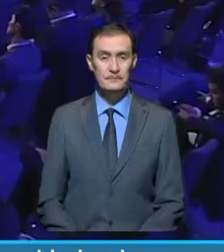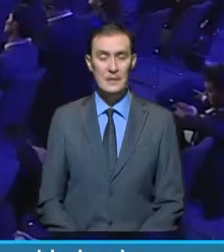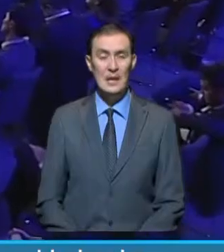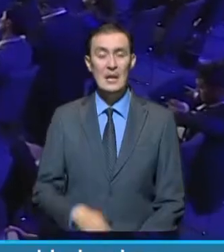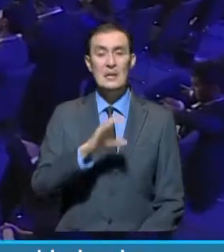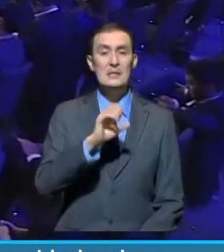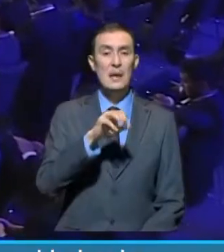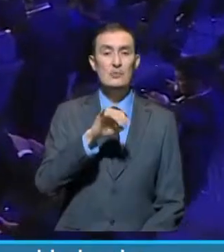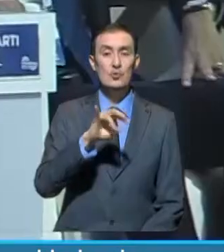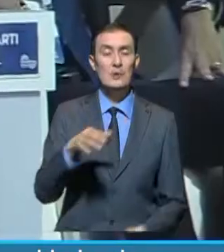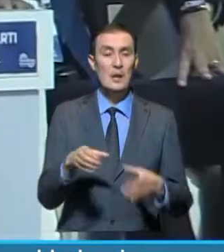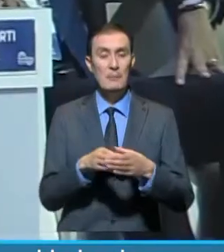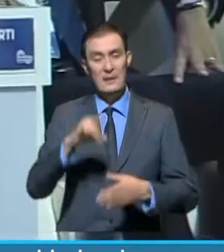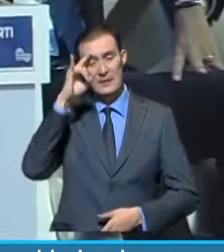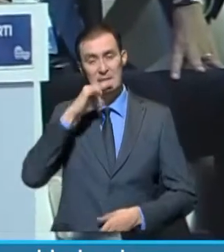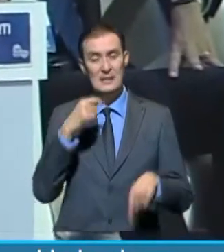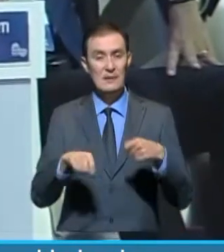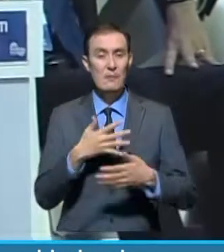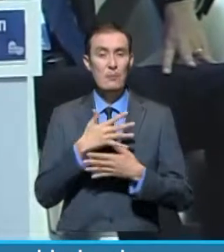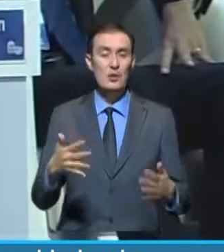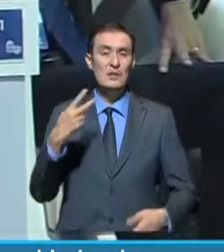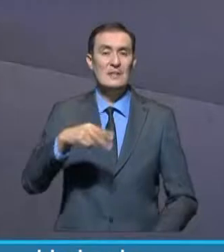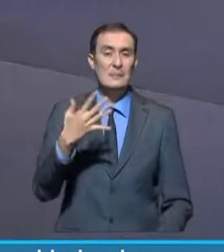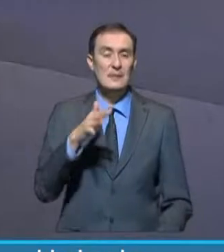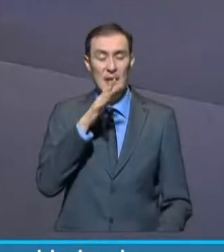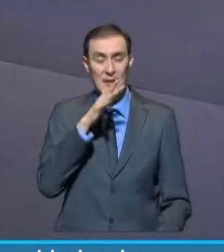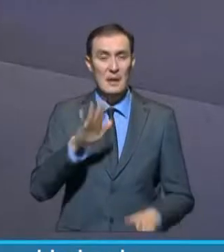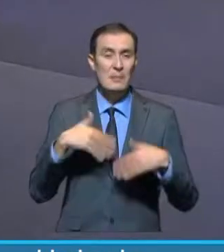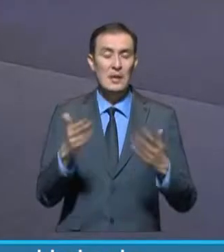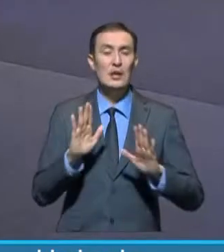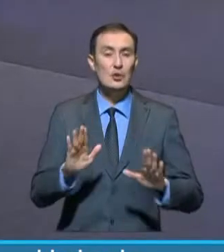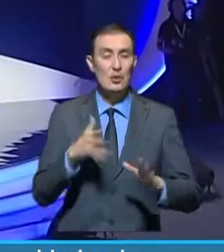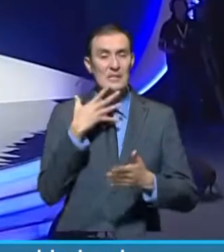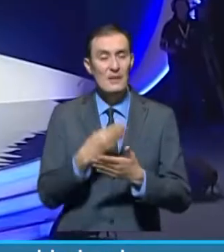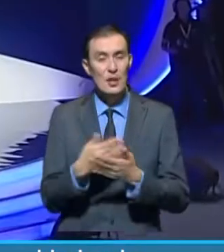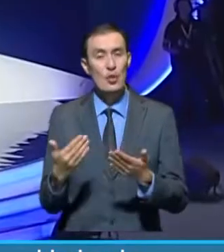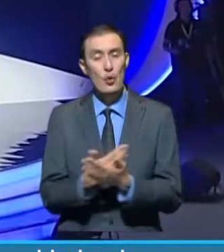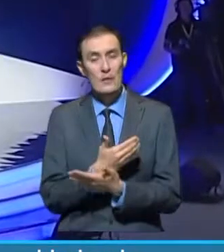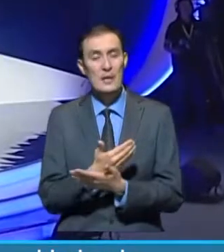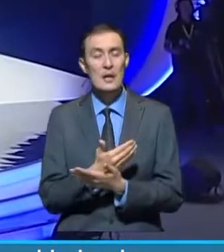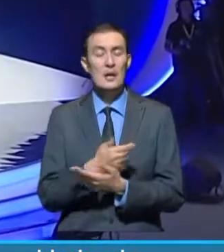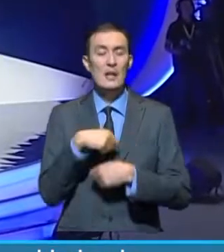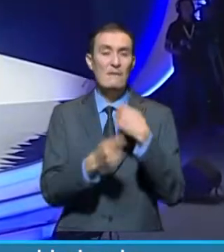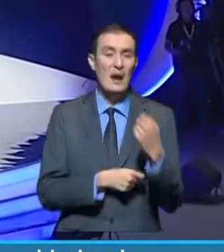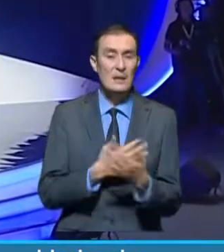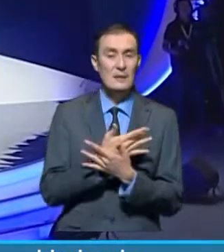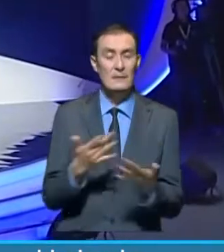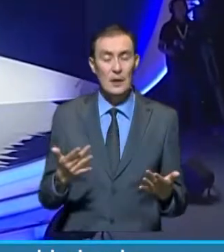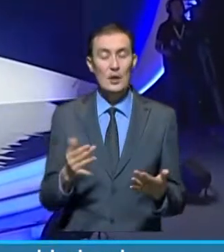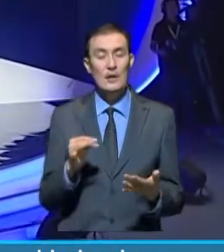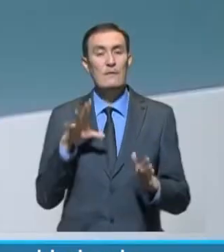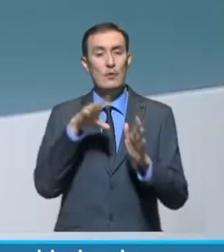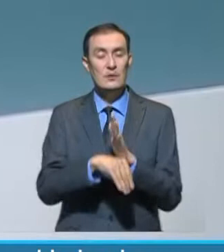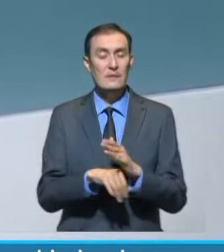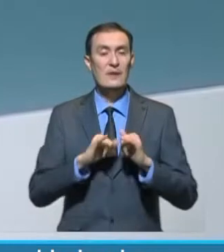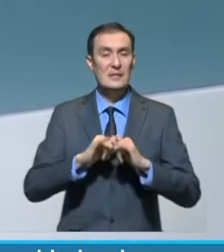Samsung Electronics на рынке Казахстана больше четверти века. Предлагает не только свои инновационные решения и продукцию, но и вносит